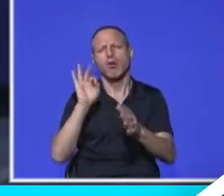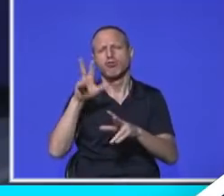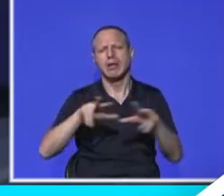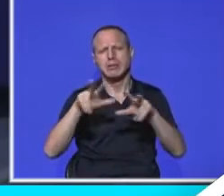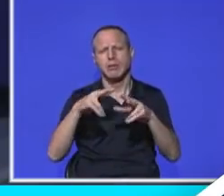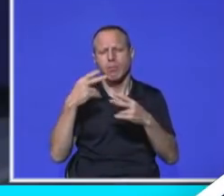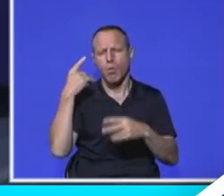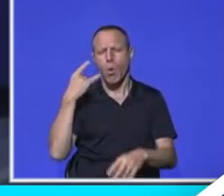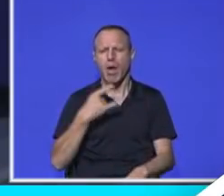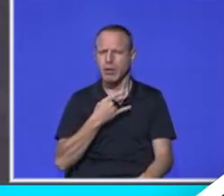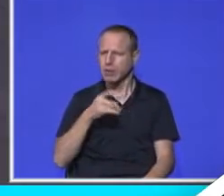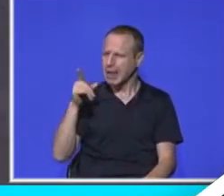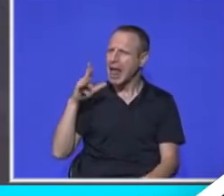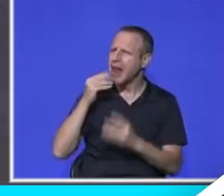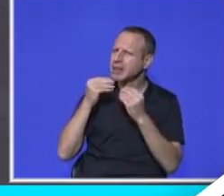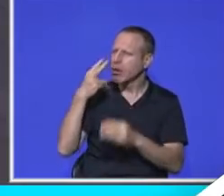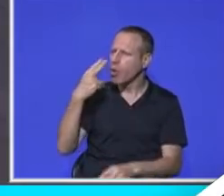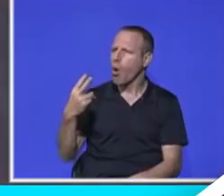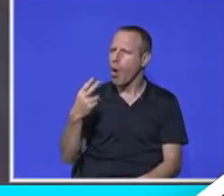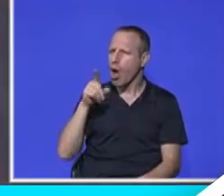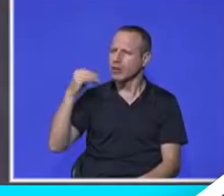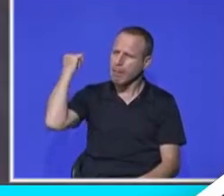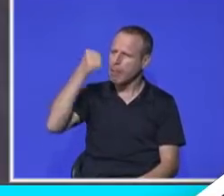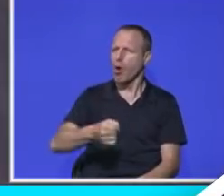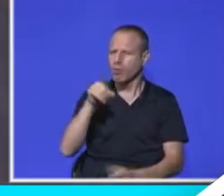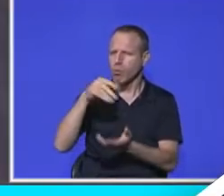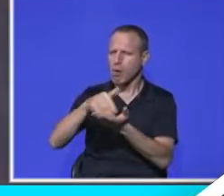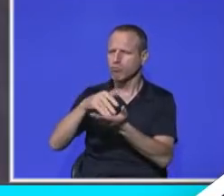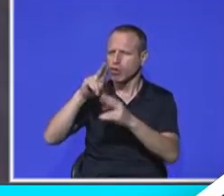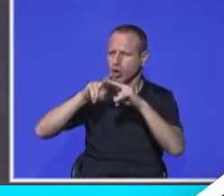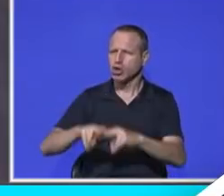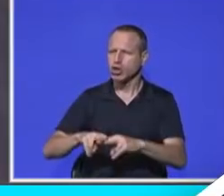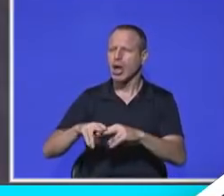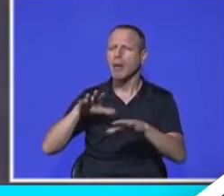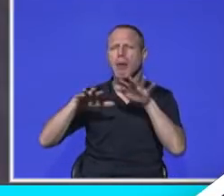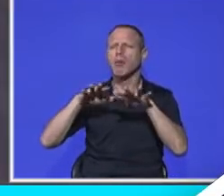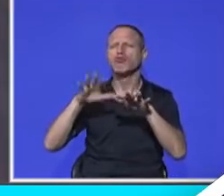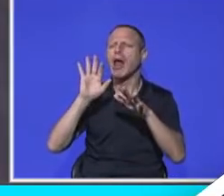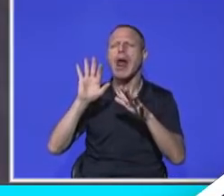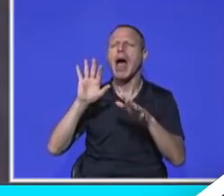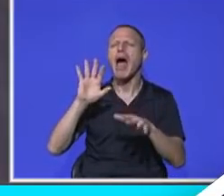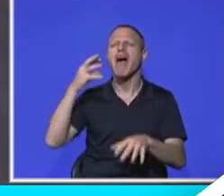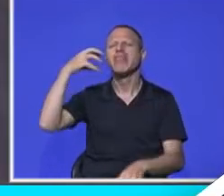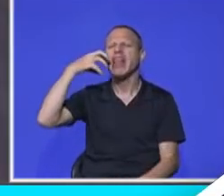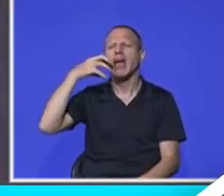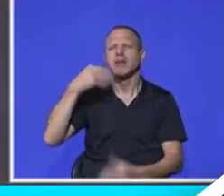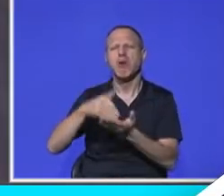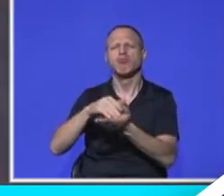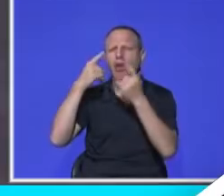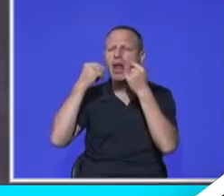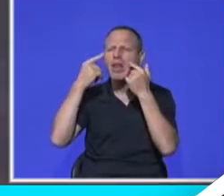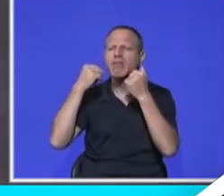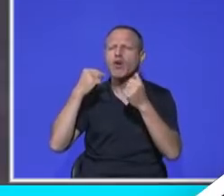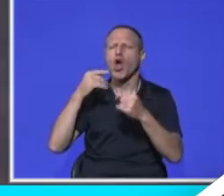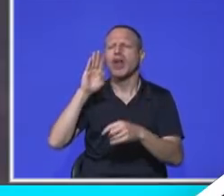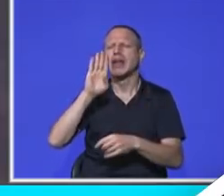ליצמן רואה אותם חוטפים מכות ומה? הם פוחדים. הוא ממשיך להישאר בממשלה של נתניהו ומה? ואריה דרעי ממשיך לבכות לנתניהו ולהיות האריה